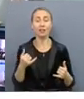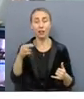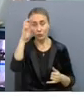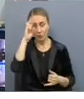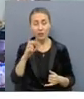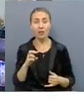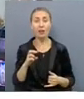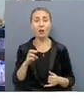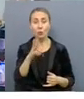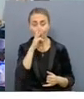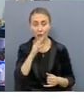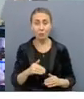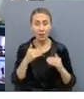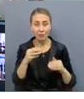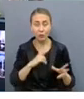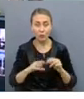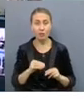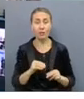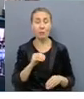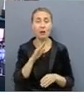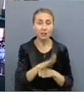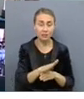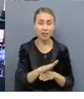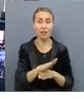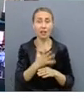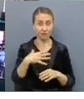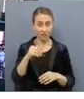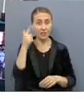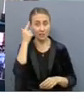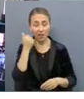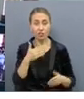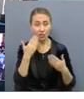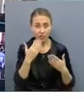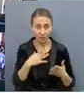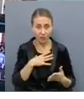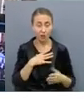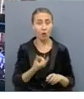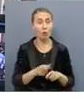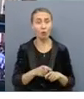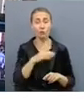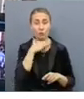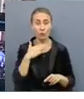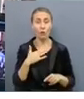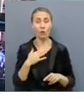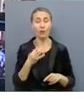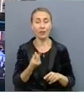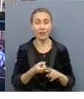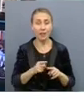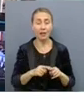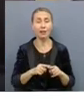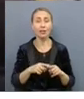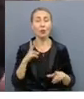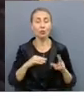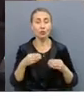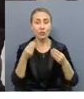поднимать, наверное. Послание главы государства, Касым Кемелевича, все читали, да? Слышали? Очень много уделяется блоку учителей, блоку